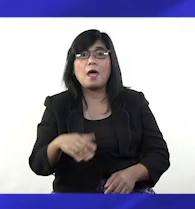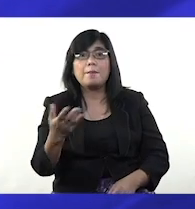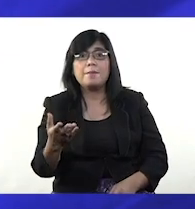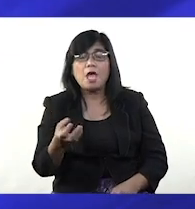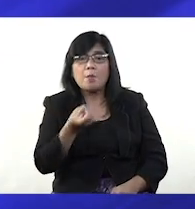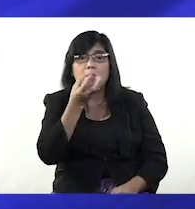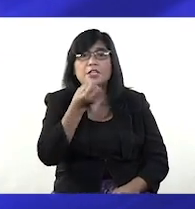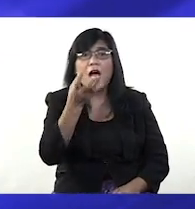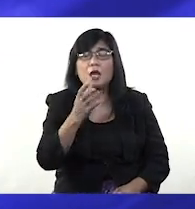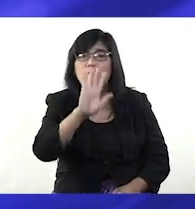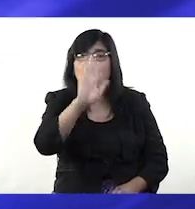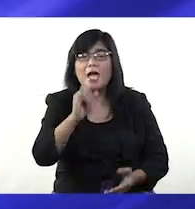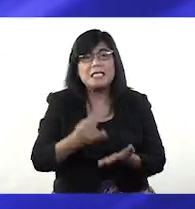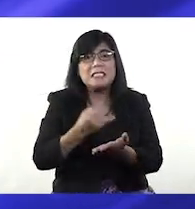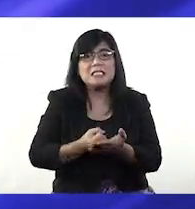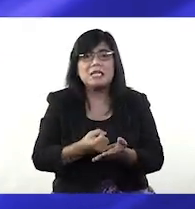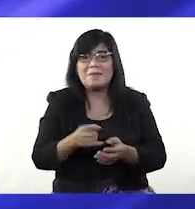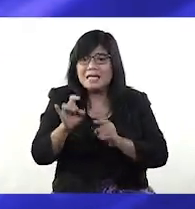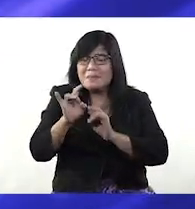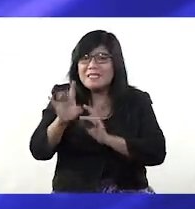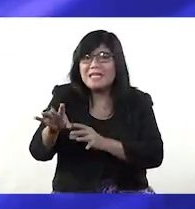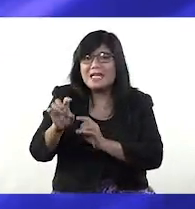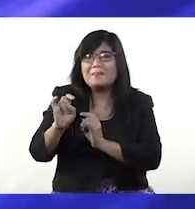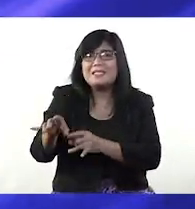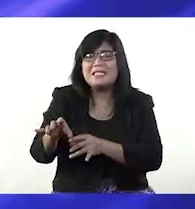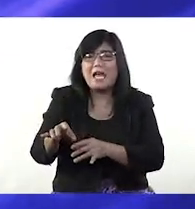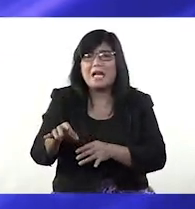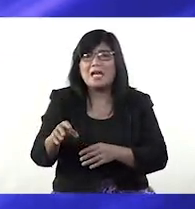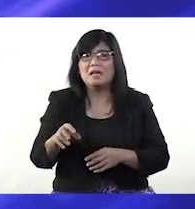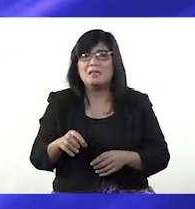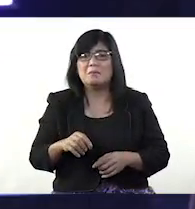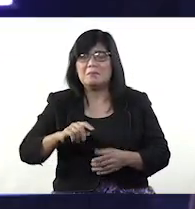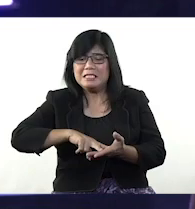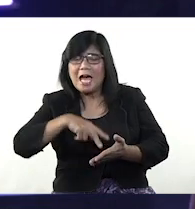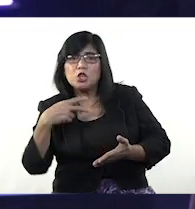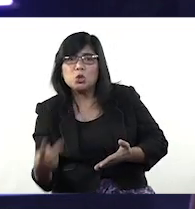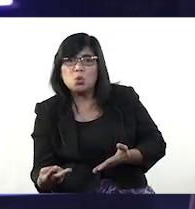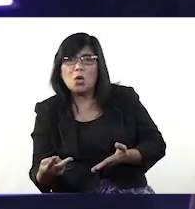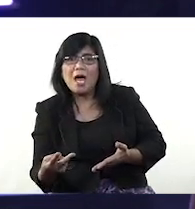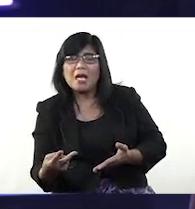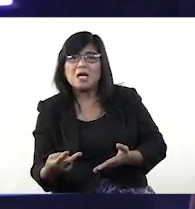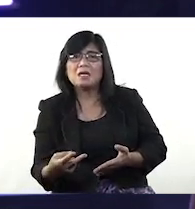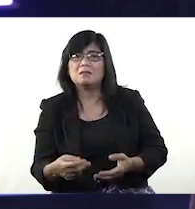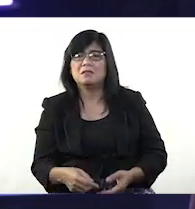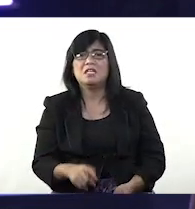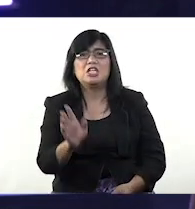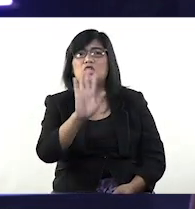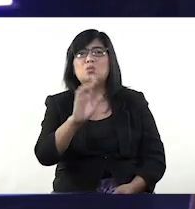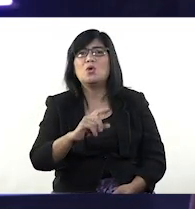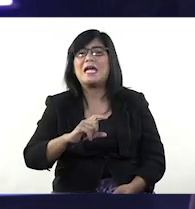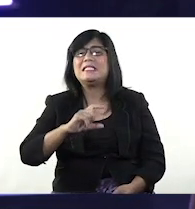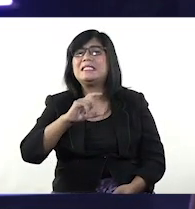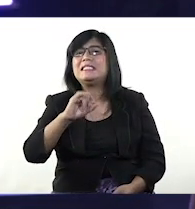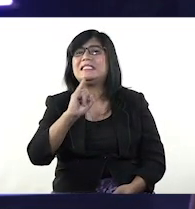beritakan bukan Injil tapi kebencian demi kebencian menghina menjatuhkan terbaik adalah bukan itu bukan ciri Kristus